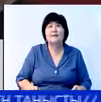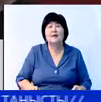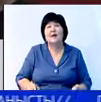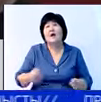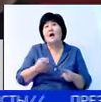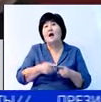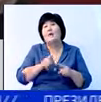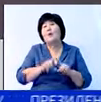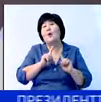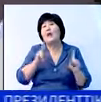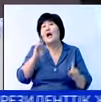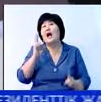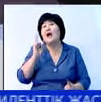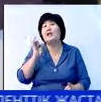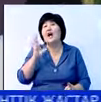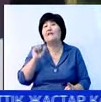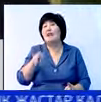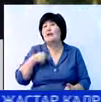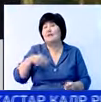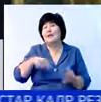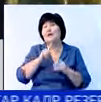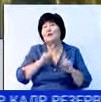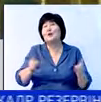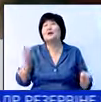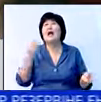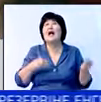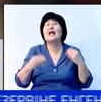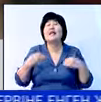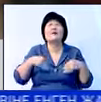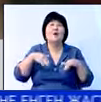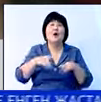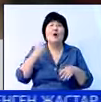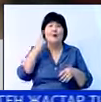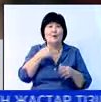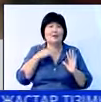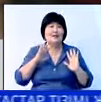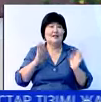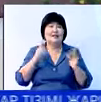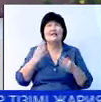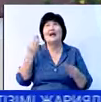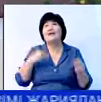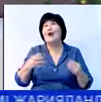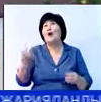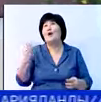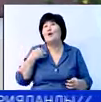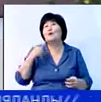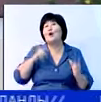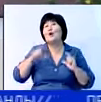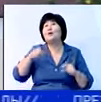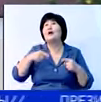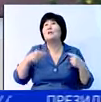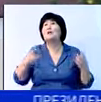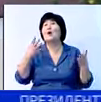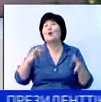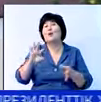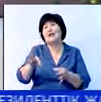Бұл Венеция карнавалы емес, өз қаламыздағы түрлі түсті киімдер шеруі. Көздің жауын алатын киімдерді қызылордалық студенттер бірнеше